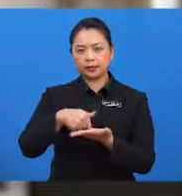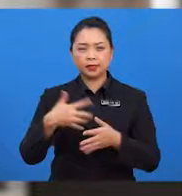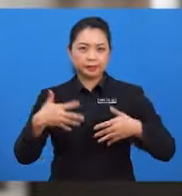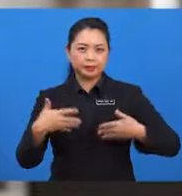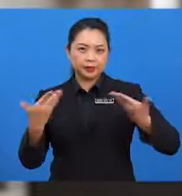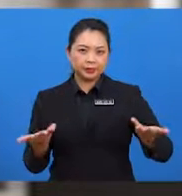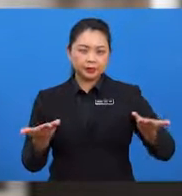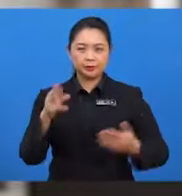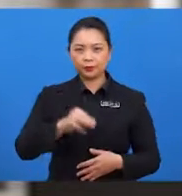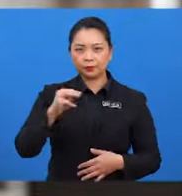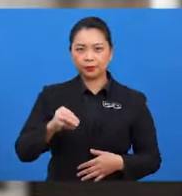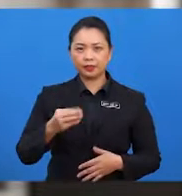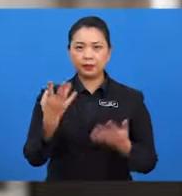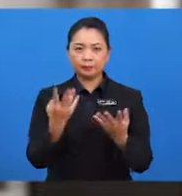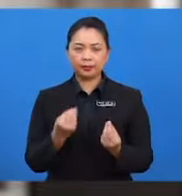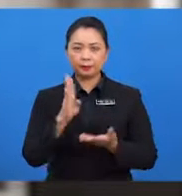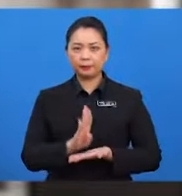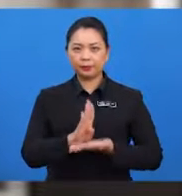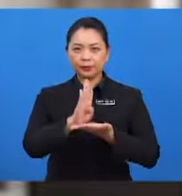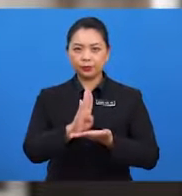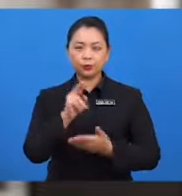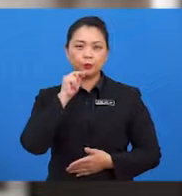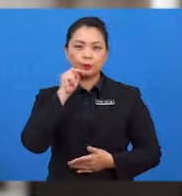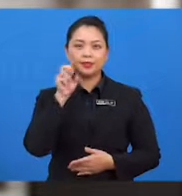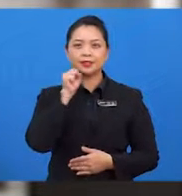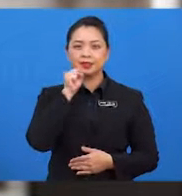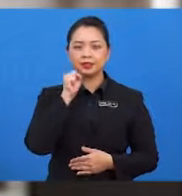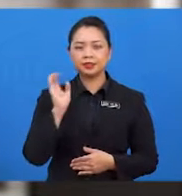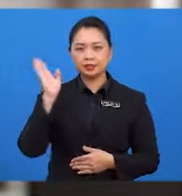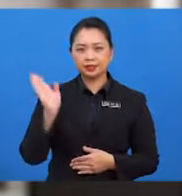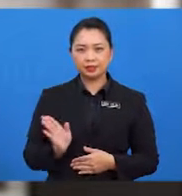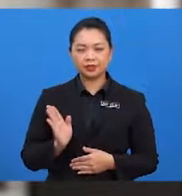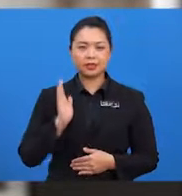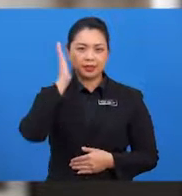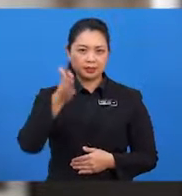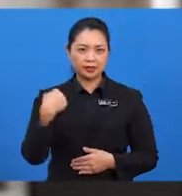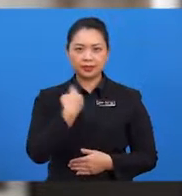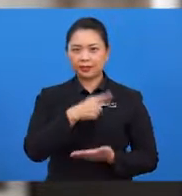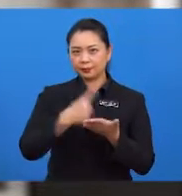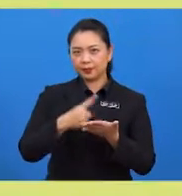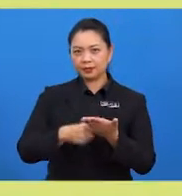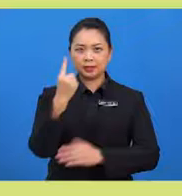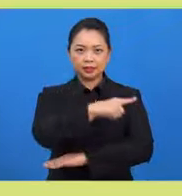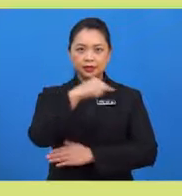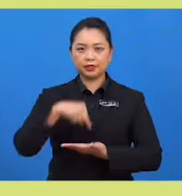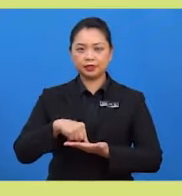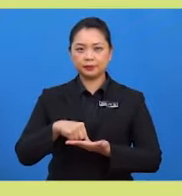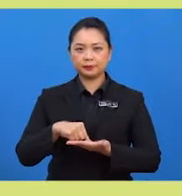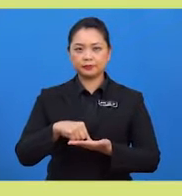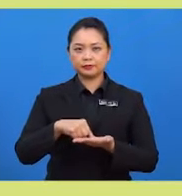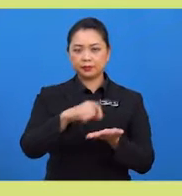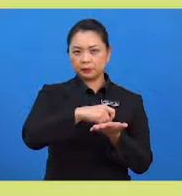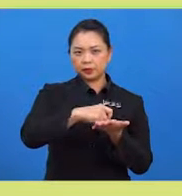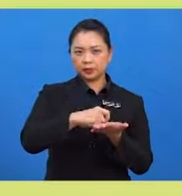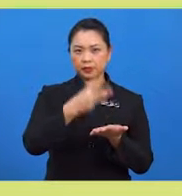Bagaimana murid-murid nak bantu Puan Siti? Inilah yang akan kita bincangkan hari ini. Penyata kewangan